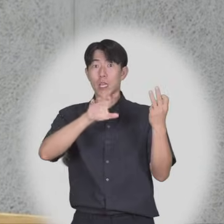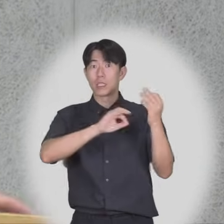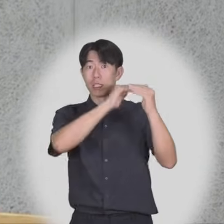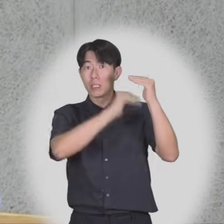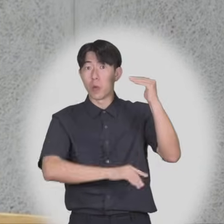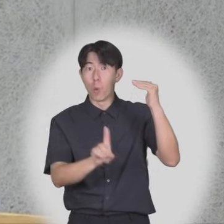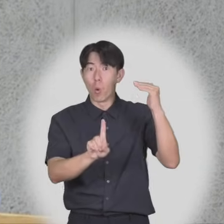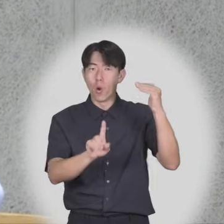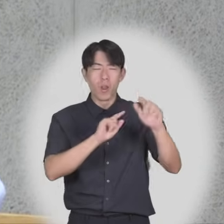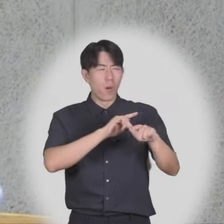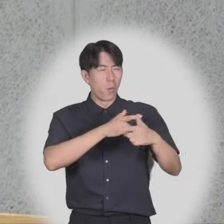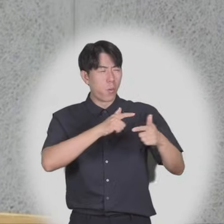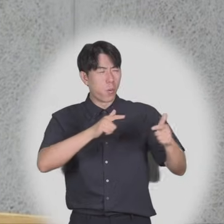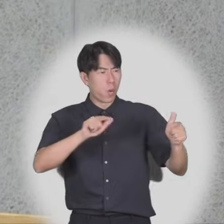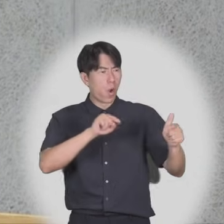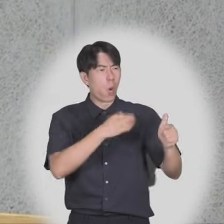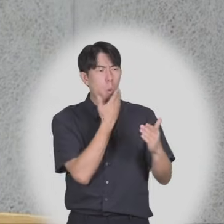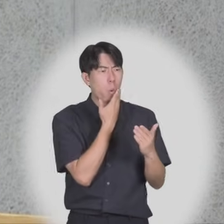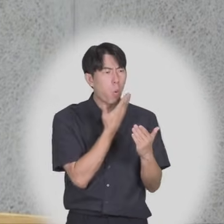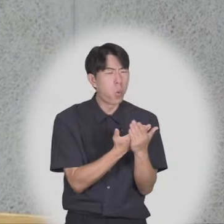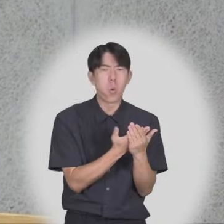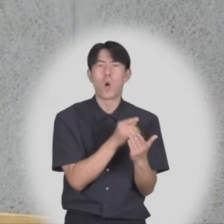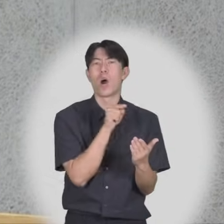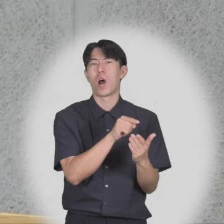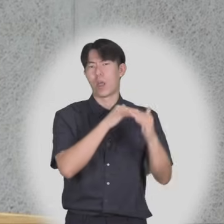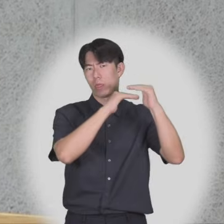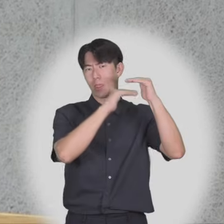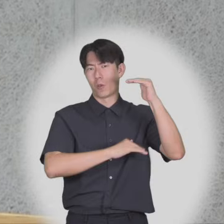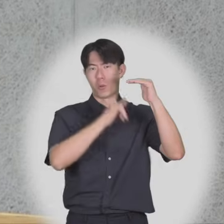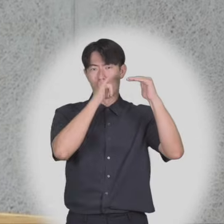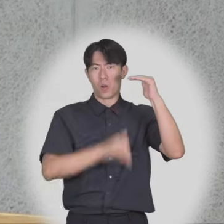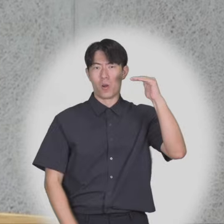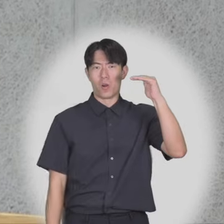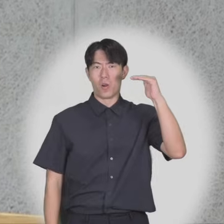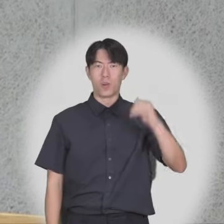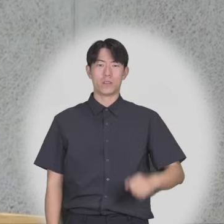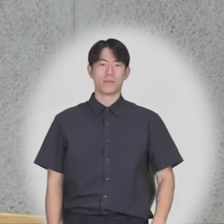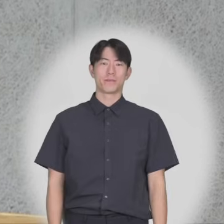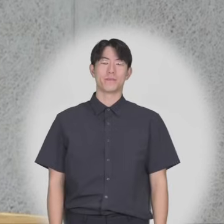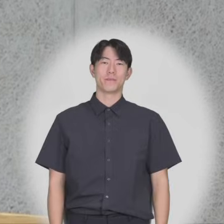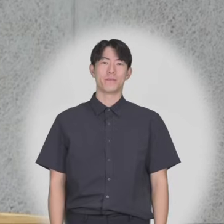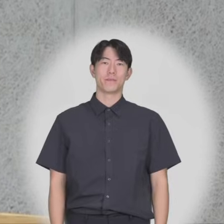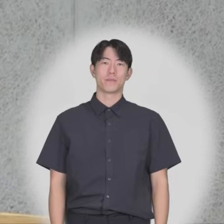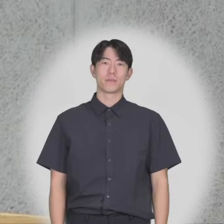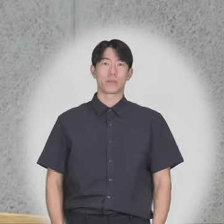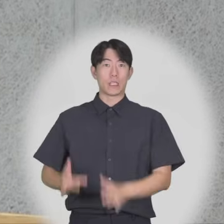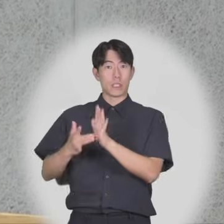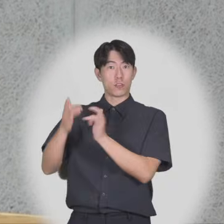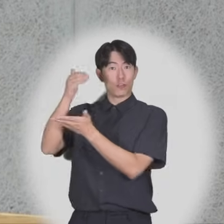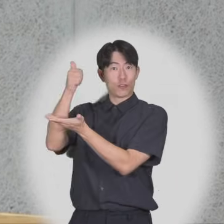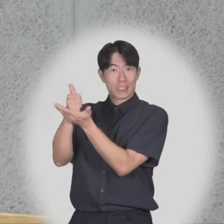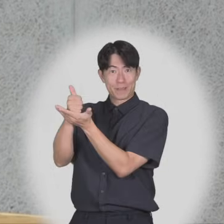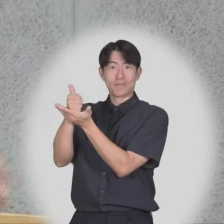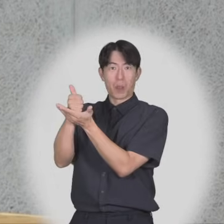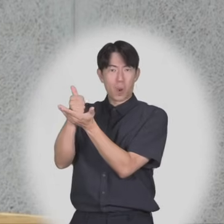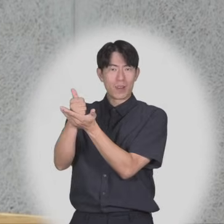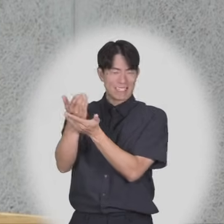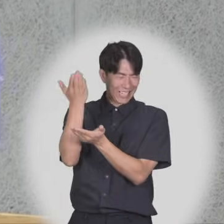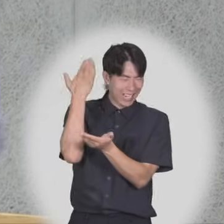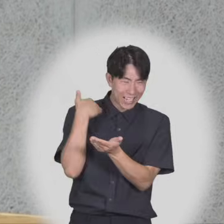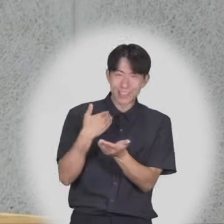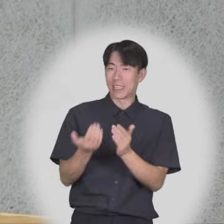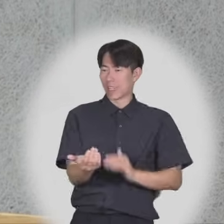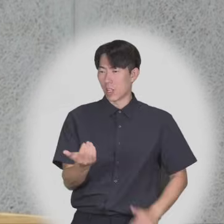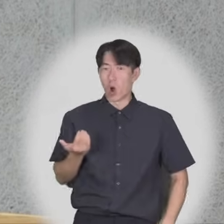13장은 여러 가지 면에서 중요한 전환점을 이루는 장입니다. 예수님께서 이